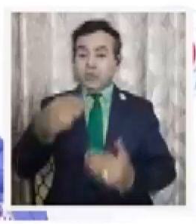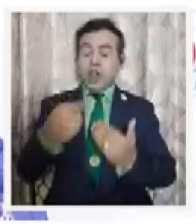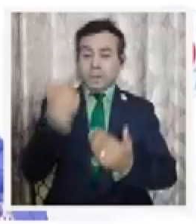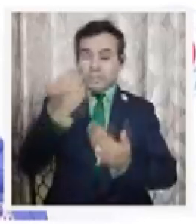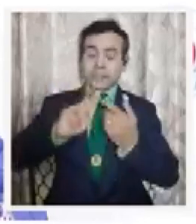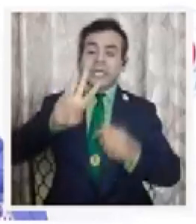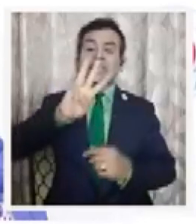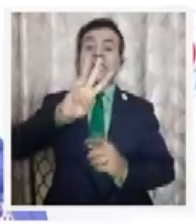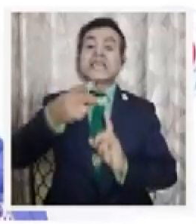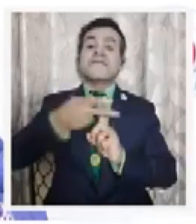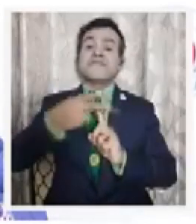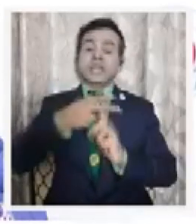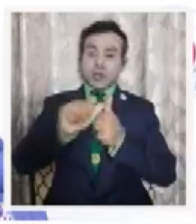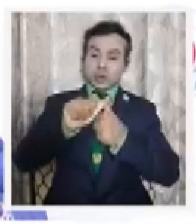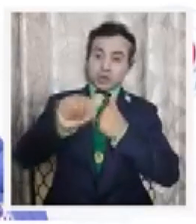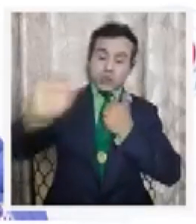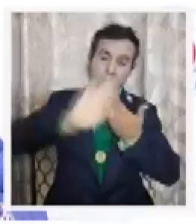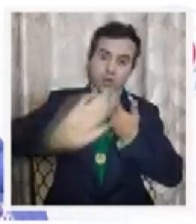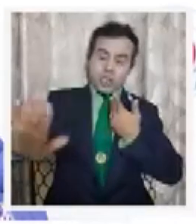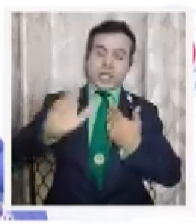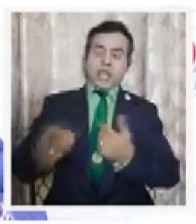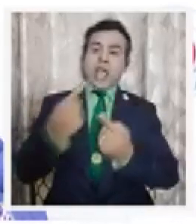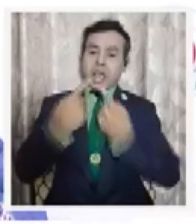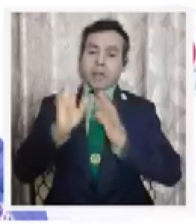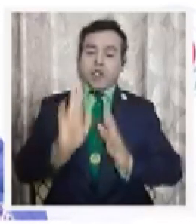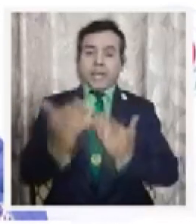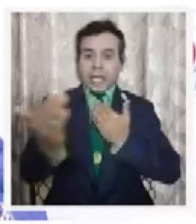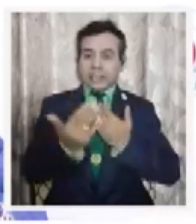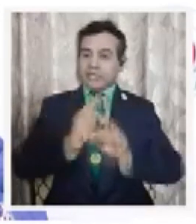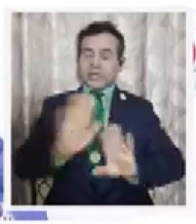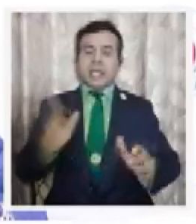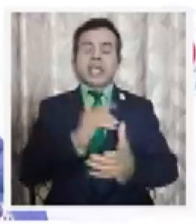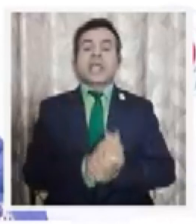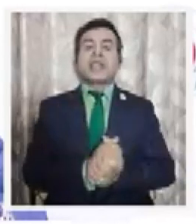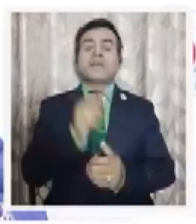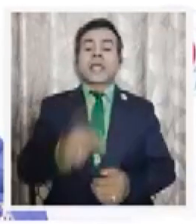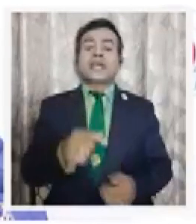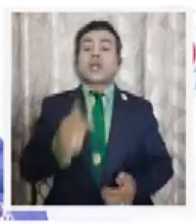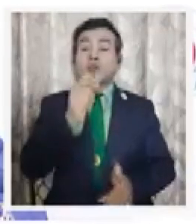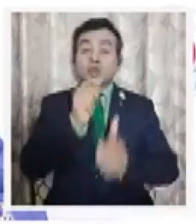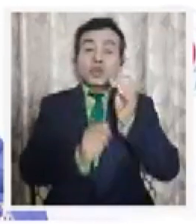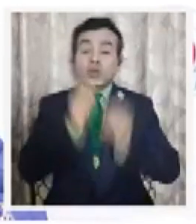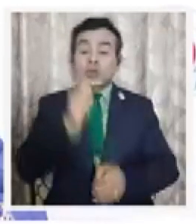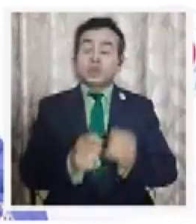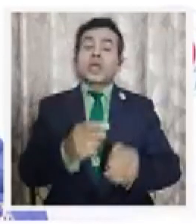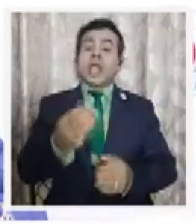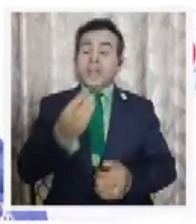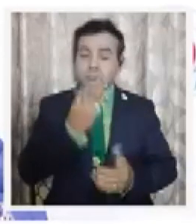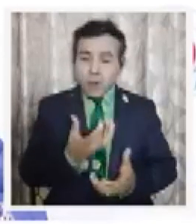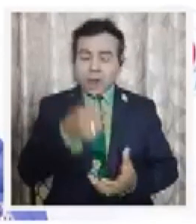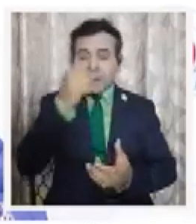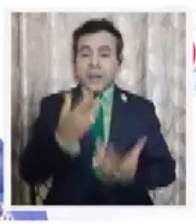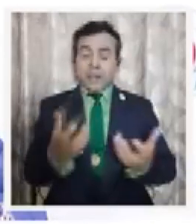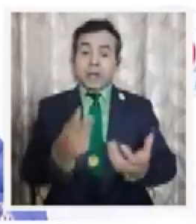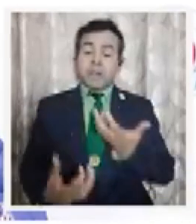পরস্পরের মধ্যে 3 ফুটের দূরত্ব বা অধিক দূরত্ব বজায় রাখতে হবে। খাবার, বিশেষ করে মাছ, মাংস, ডিম ভালোভাবে সিদ্ধ করে